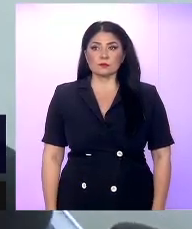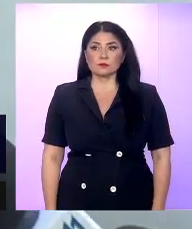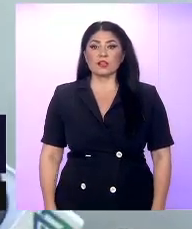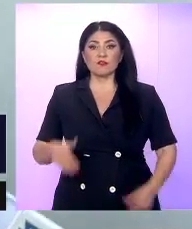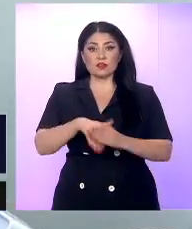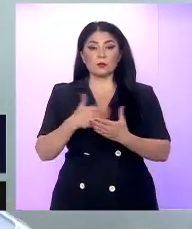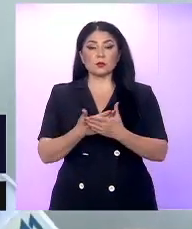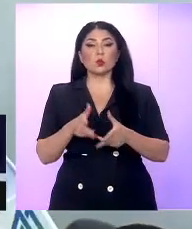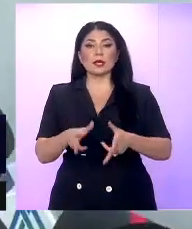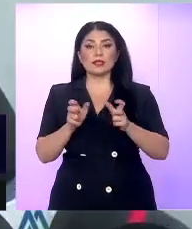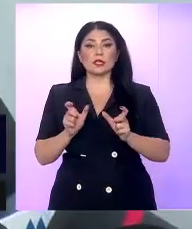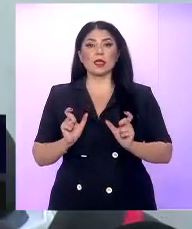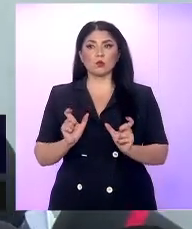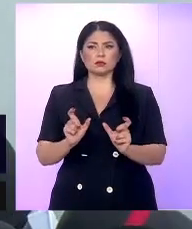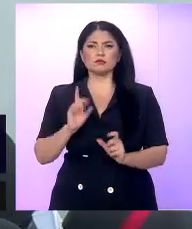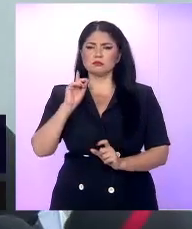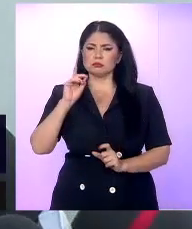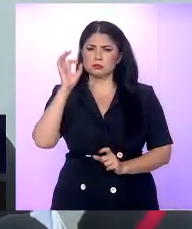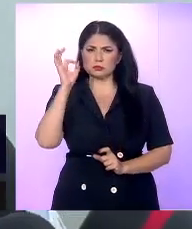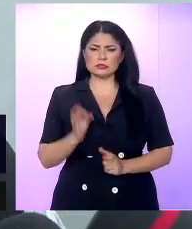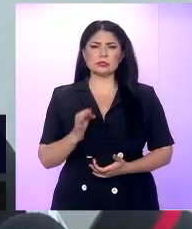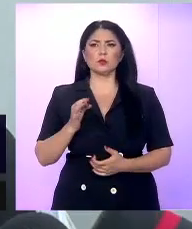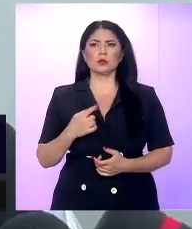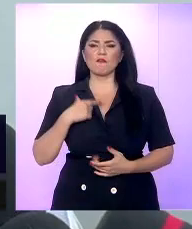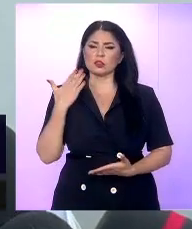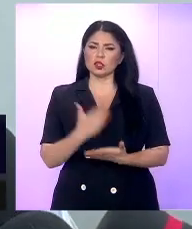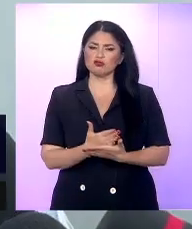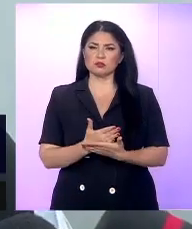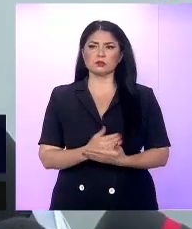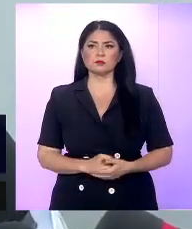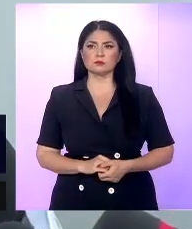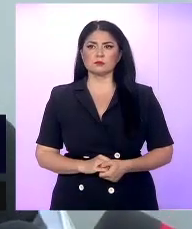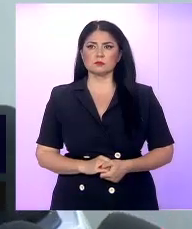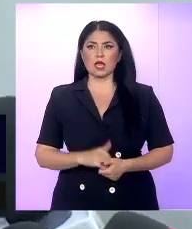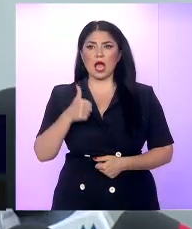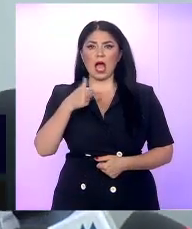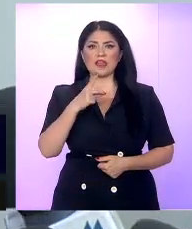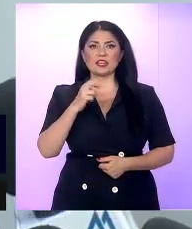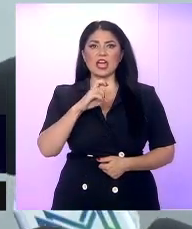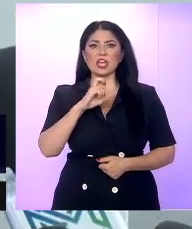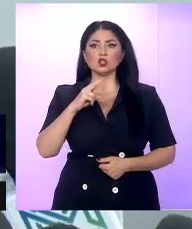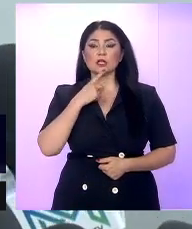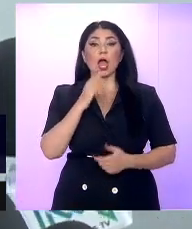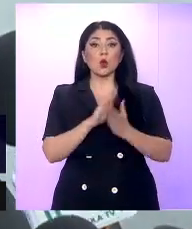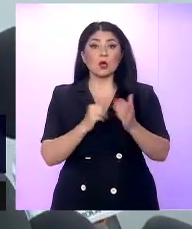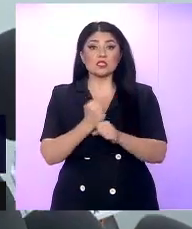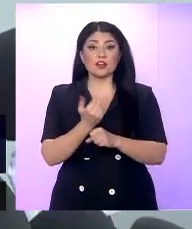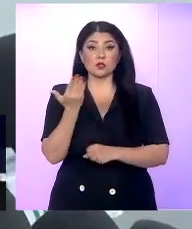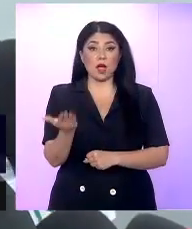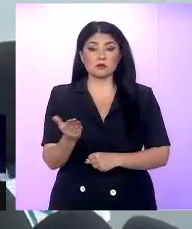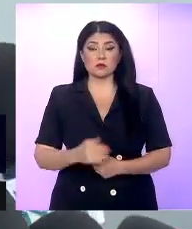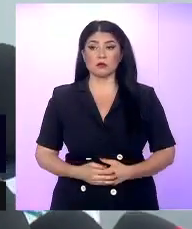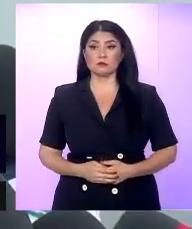Veți vota pentru ridicarea imunității? Categoric. E o decizie luată, mai ales că Adrian Chesnoiu ne-a rugat să facem acest